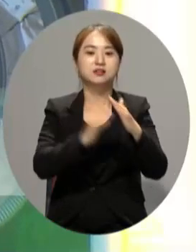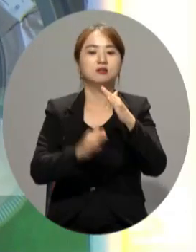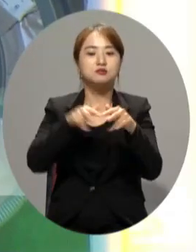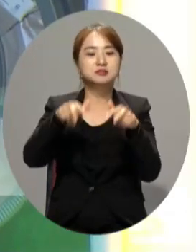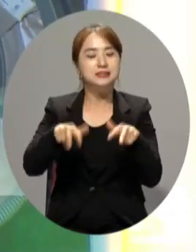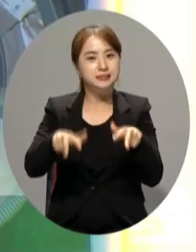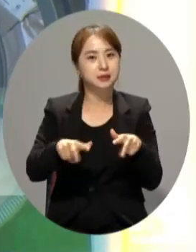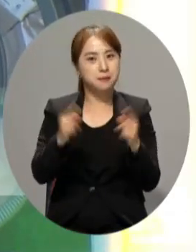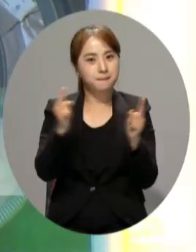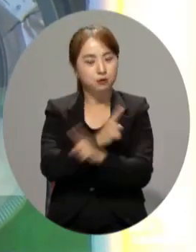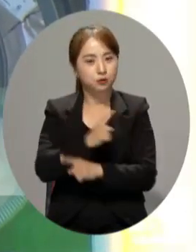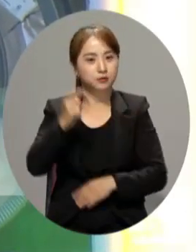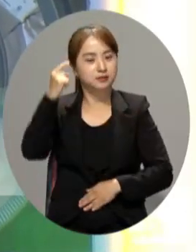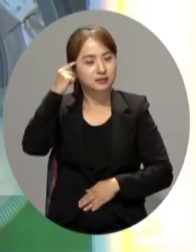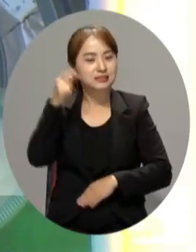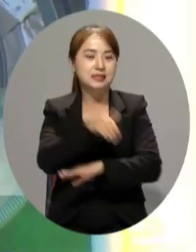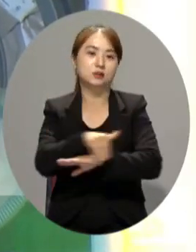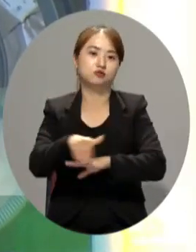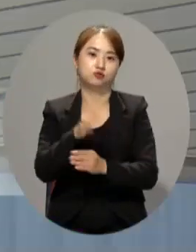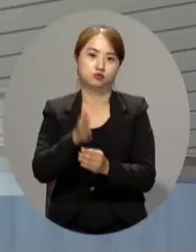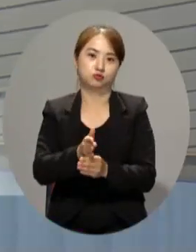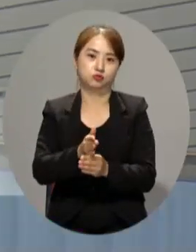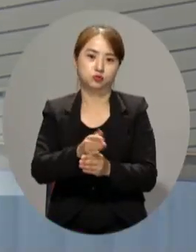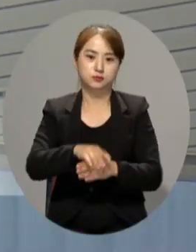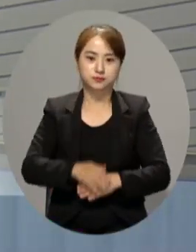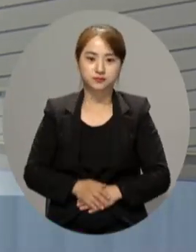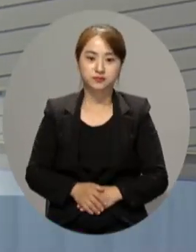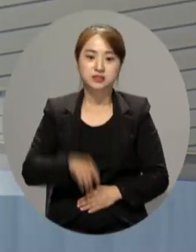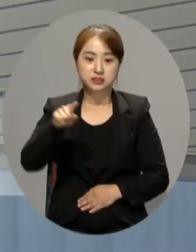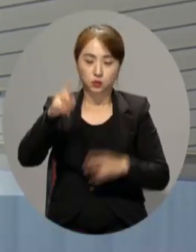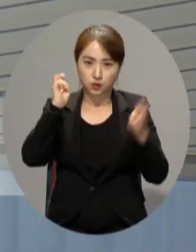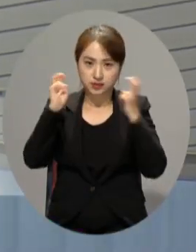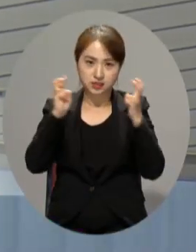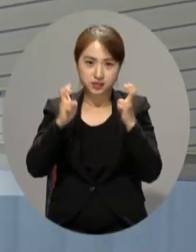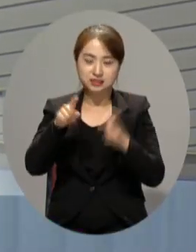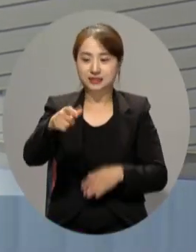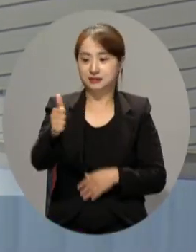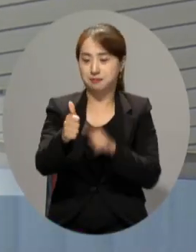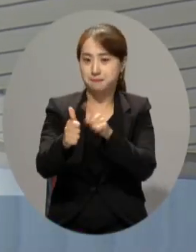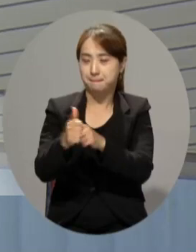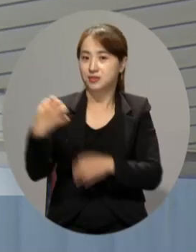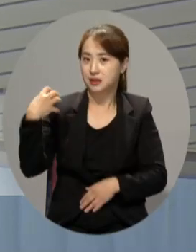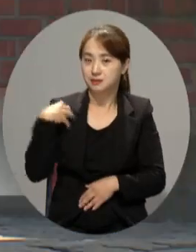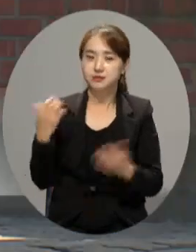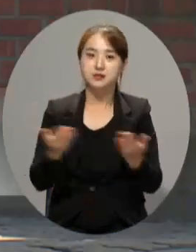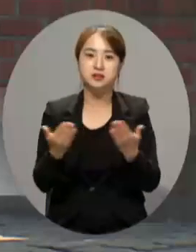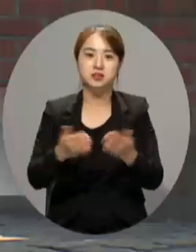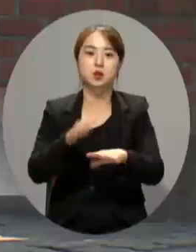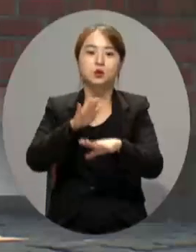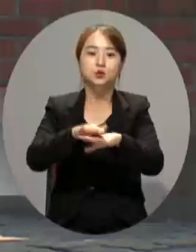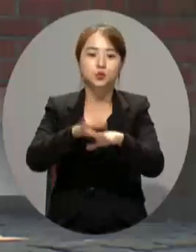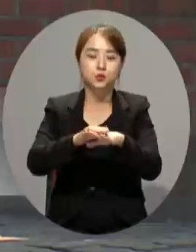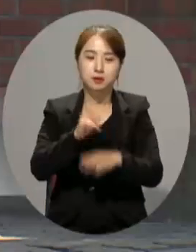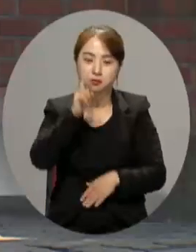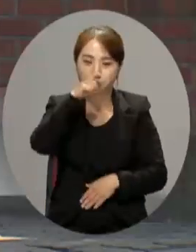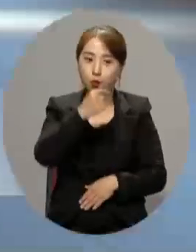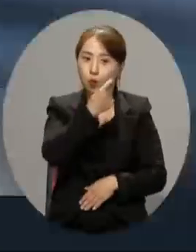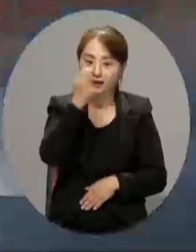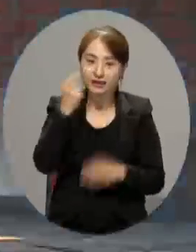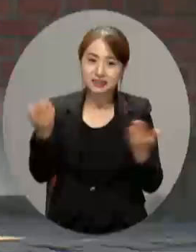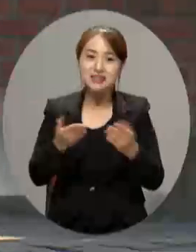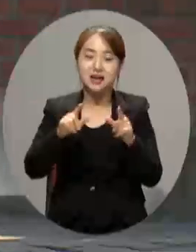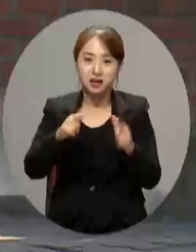앞두고 있었던 것으로 전해졌습니다. 세아 CM 측은 김 씨가 맡은 공정이 손으로 이물질을 확인하는 작업이